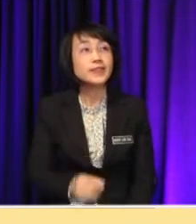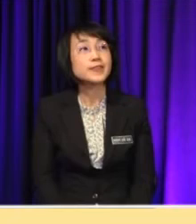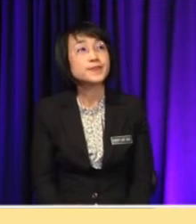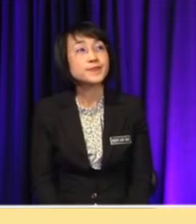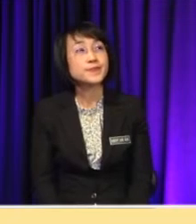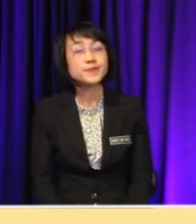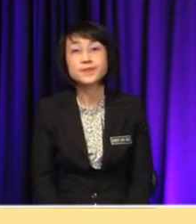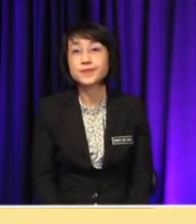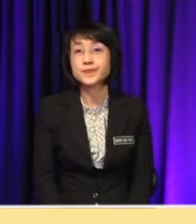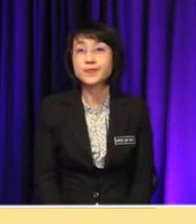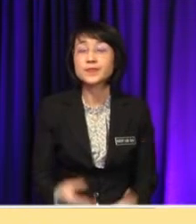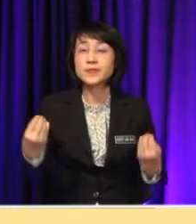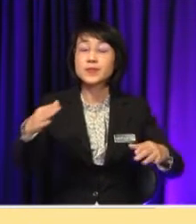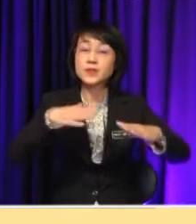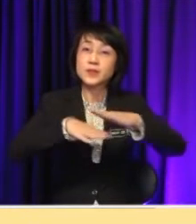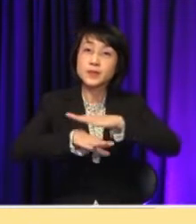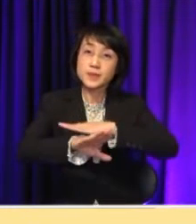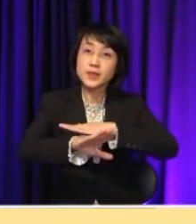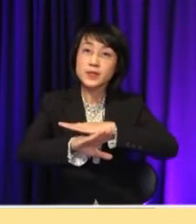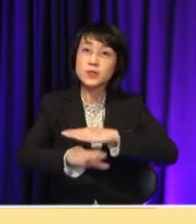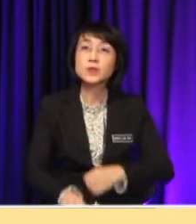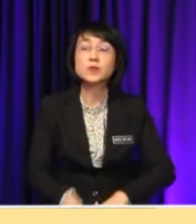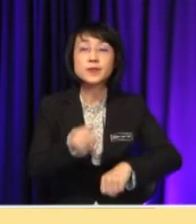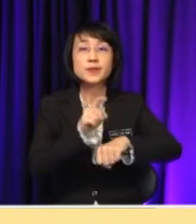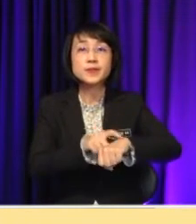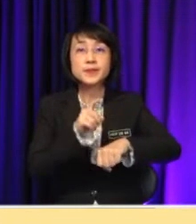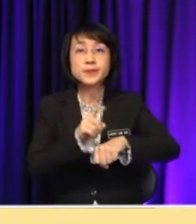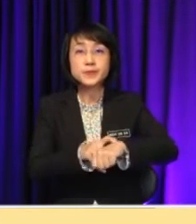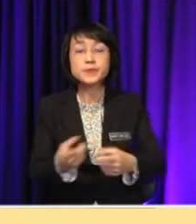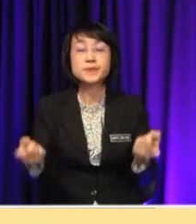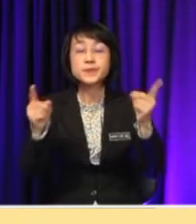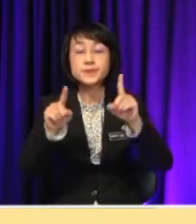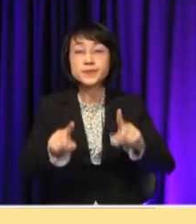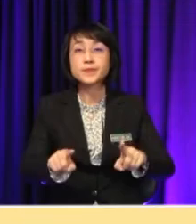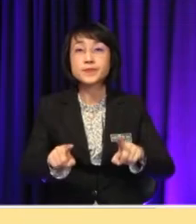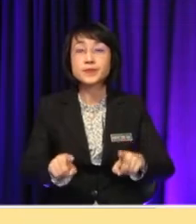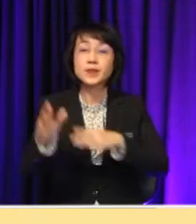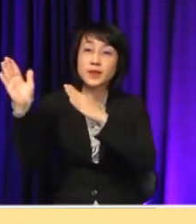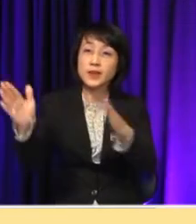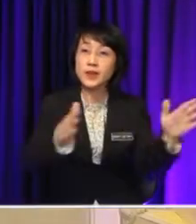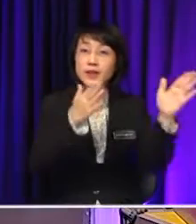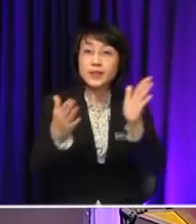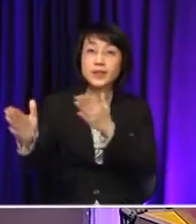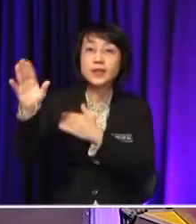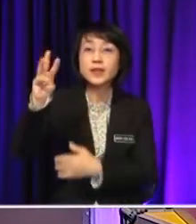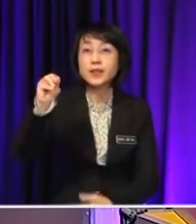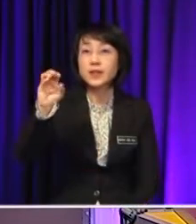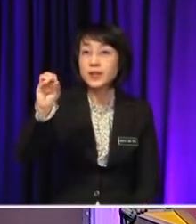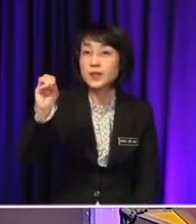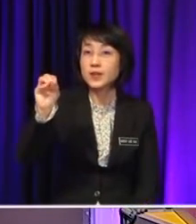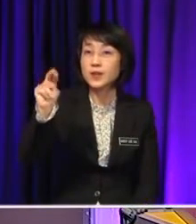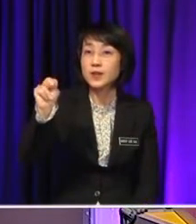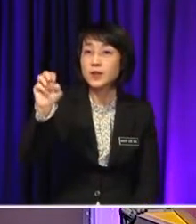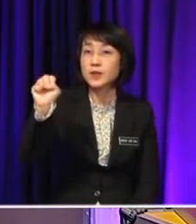eee fasa di mana pelakunya angin monsun timur laut Oke kalau sebelum nih belagunya angin